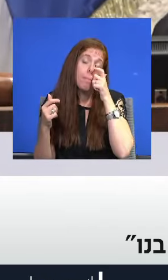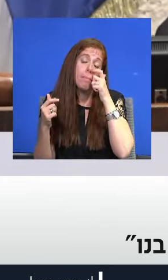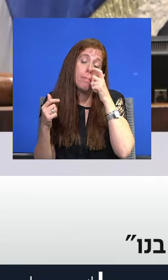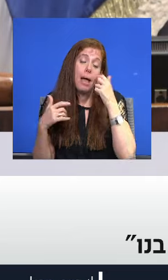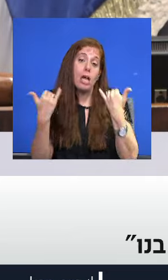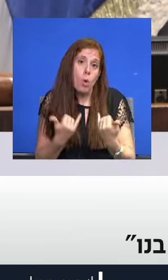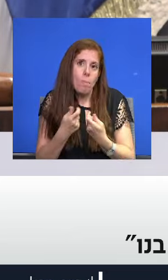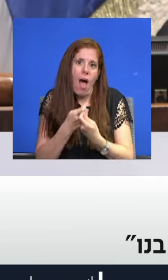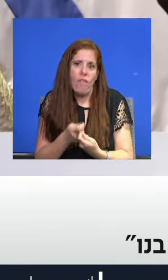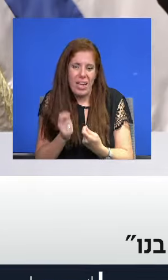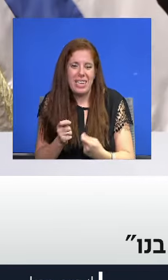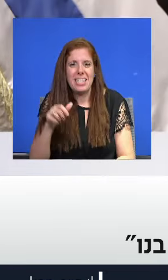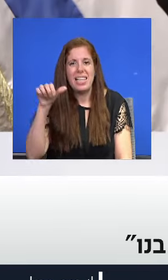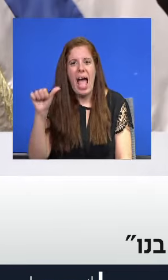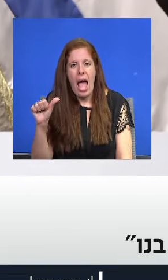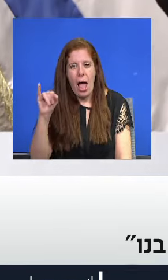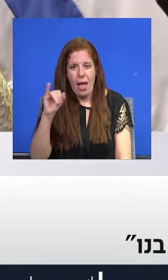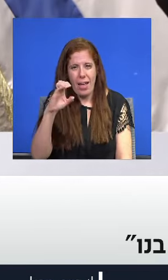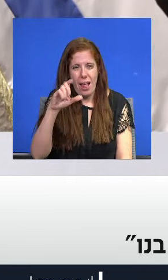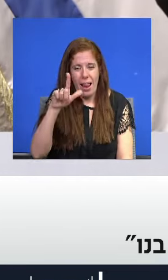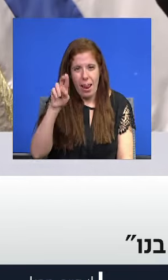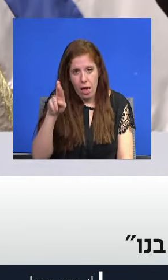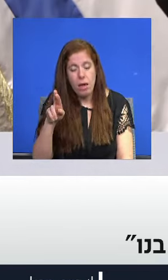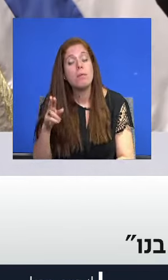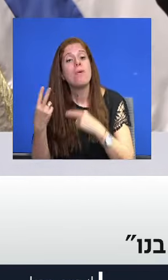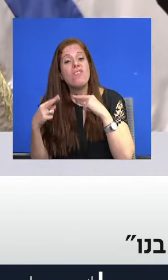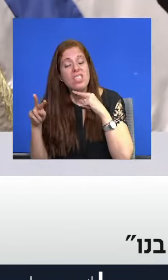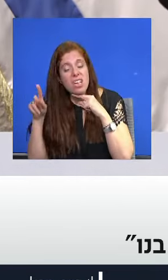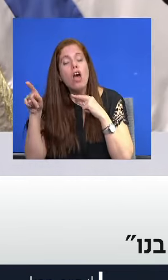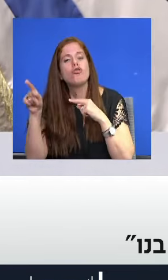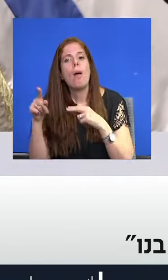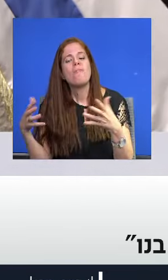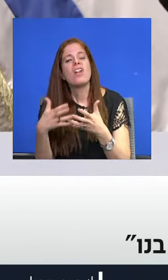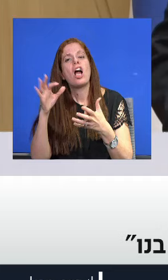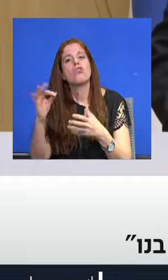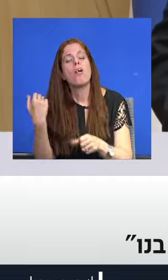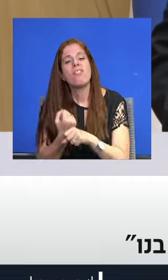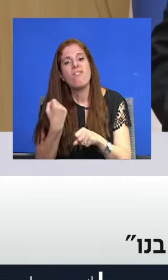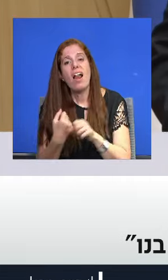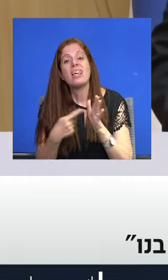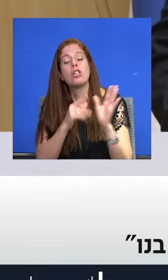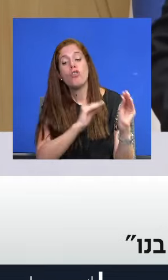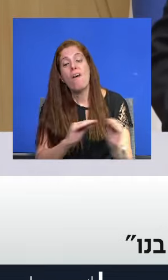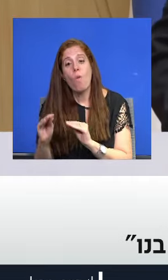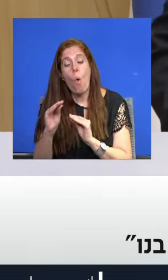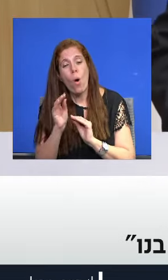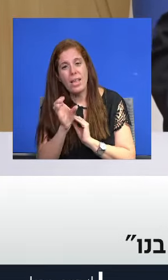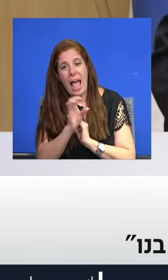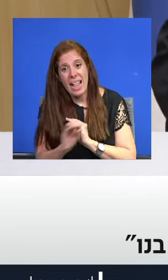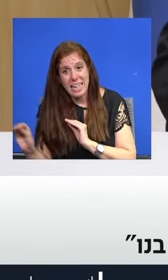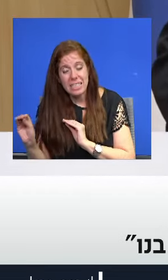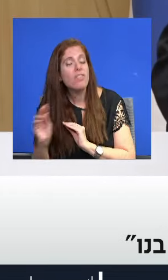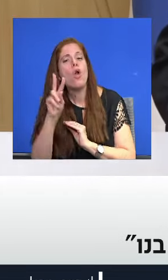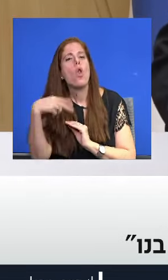הכנסת אייכלר מיהדות התורה, מאגודת ישראל, שמפלגתו תפעל כדי שהעברות התקציב האלה לא יחשבו סחטנות